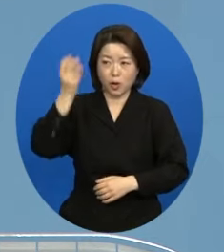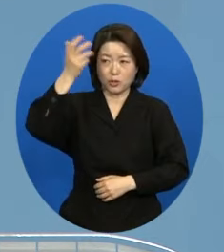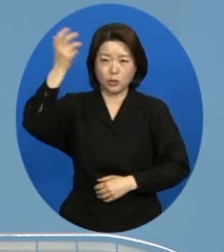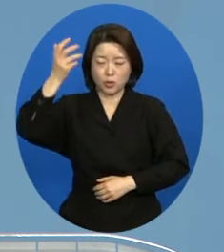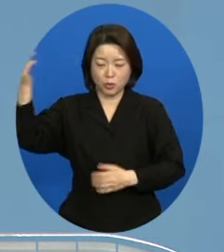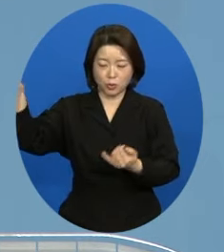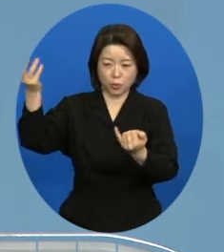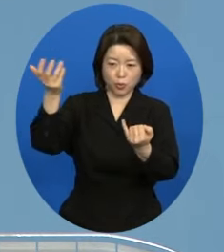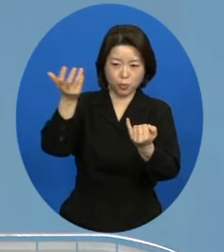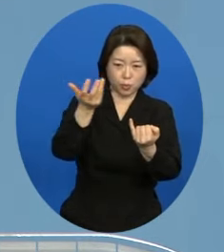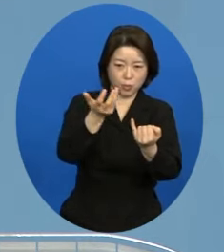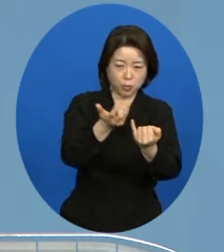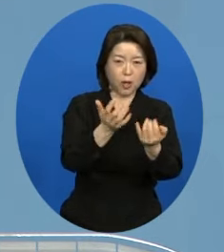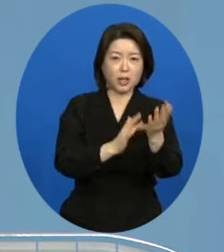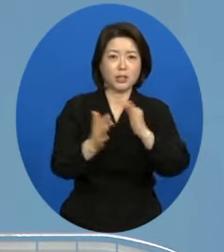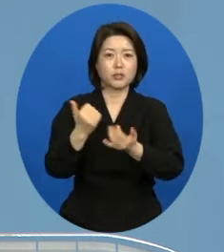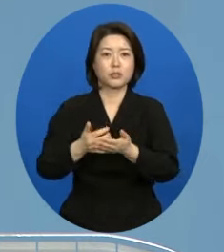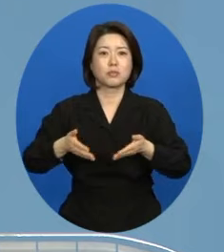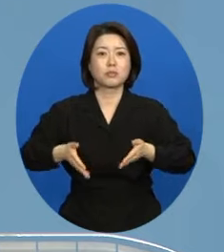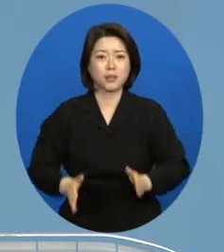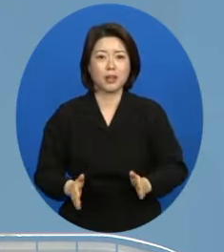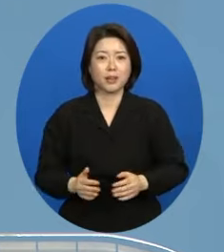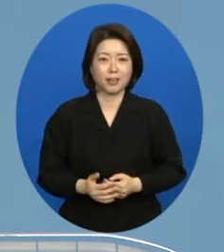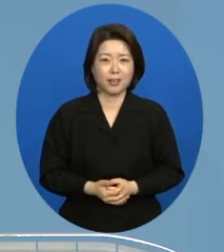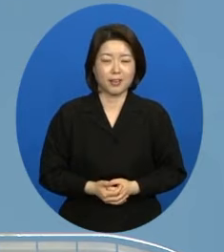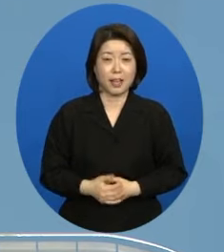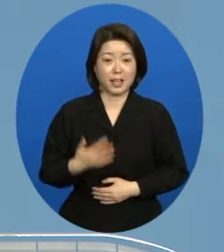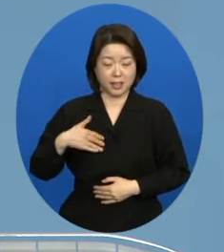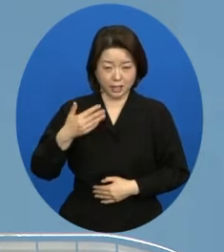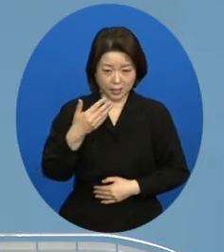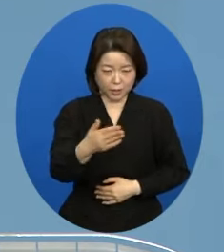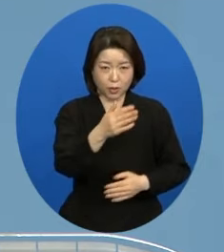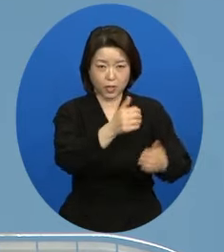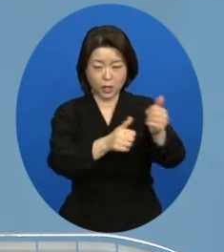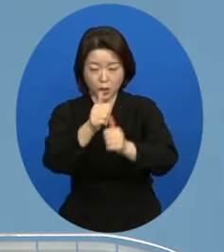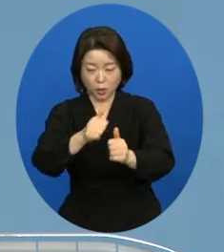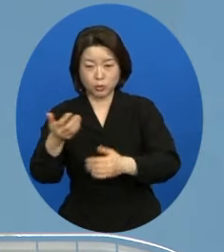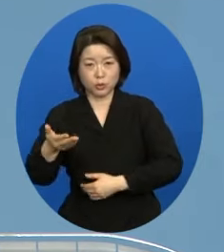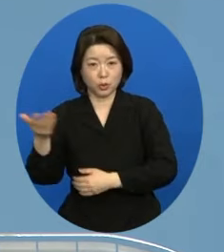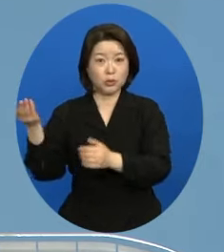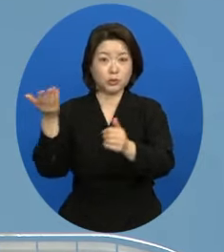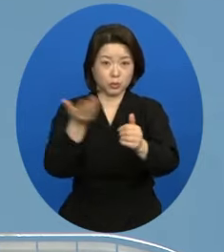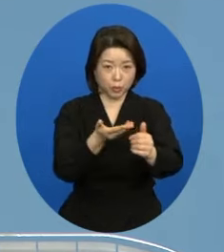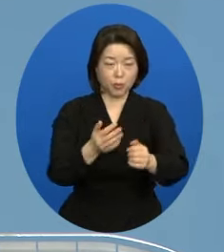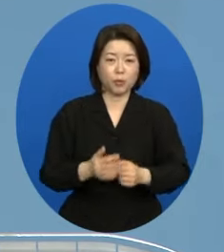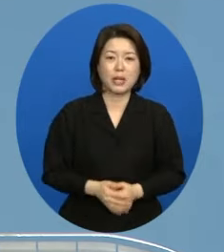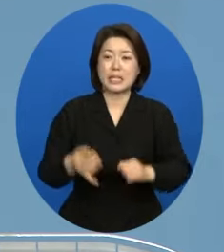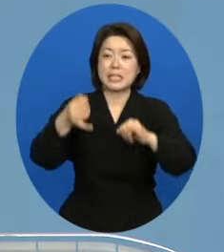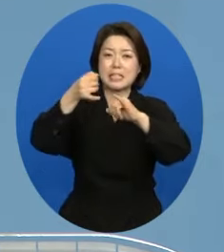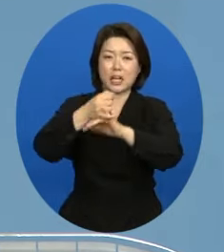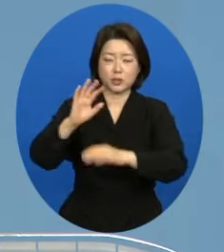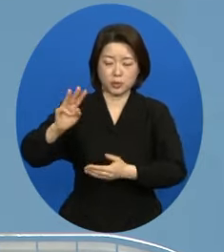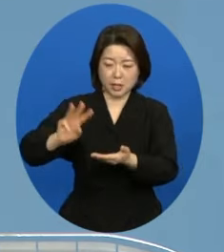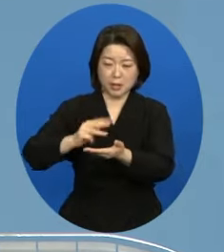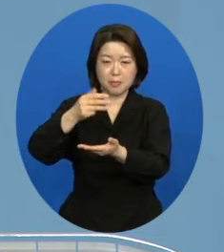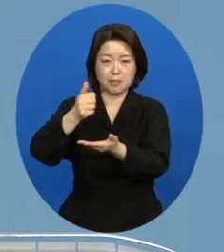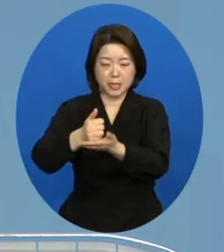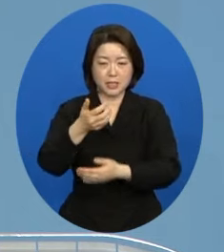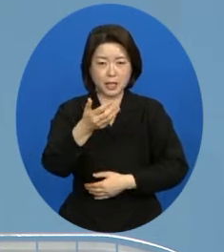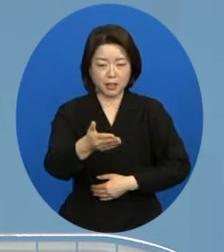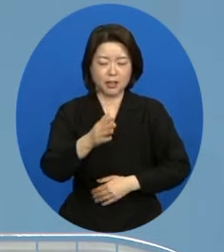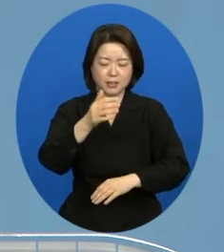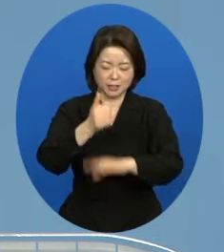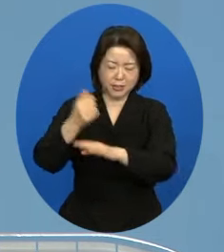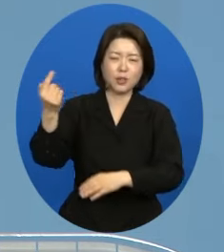오시게 된 거요 내가 너의 손을 보낼 거야로 약속된 메시아가 드디어